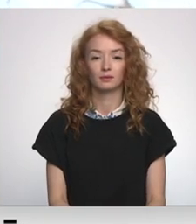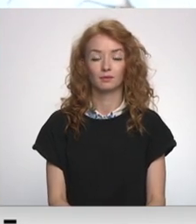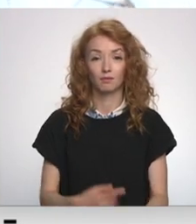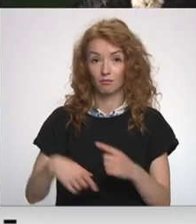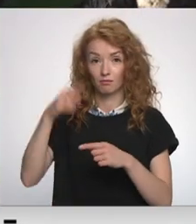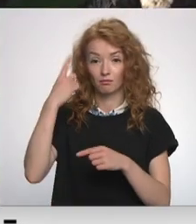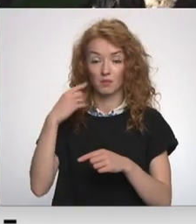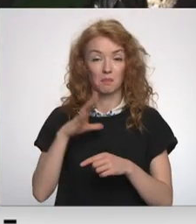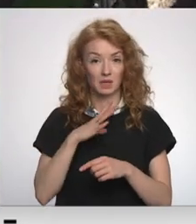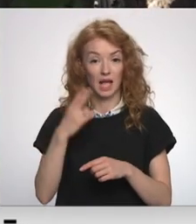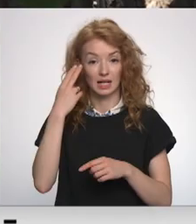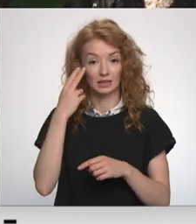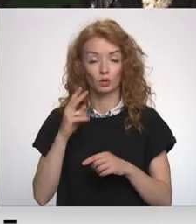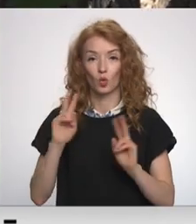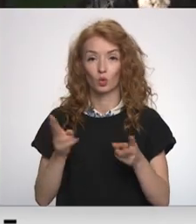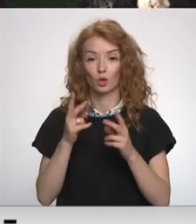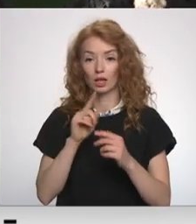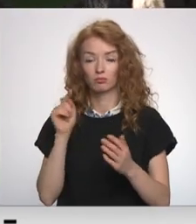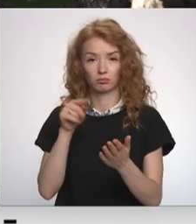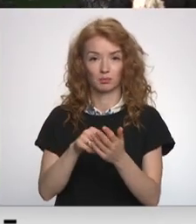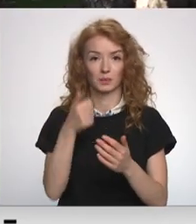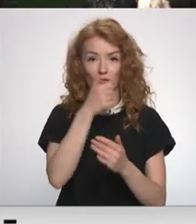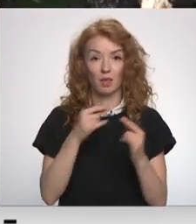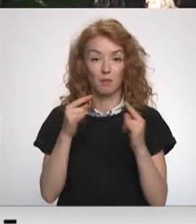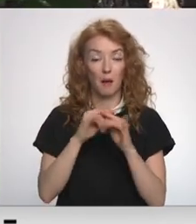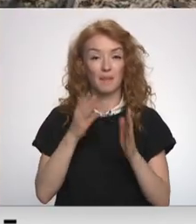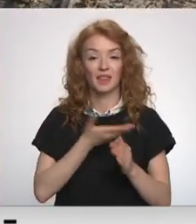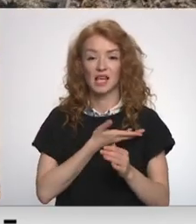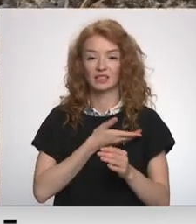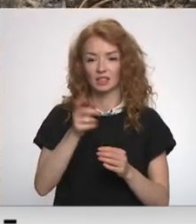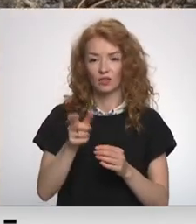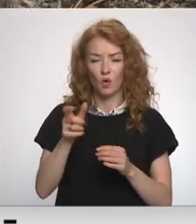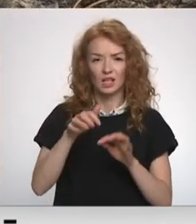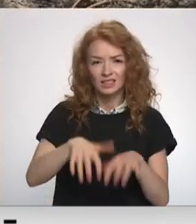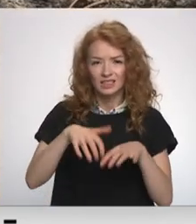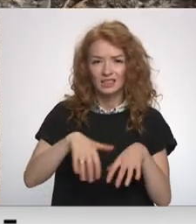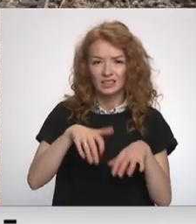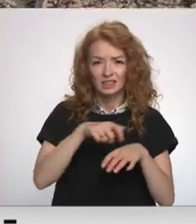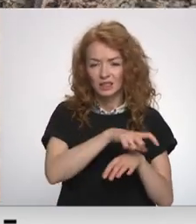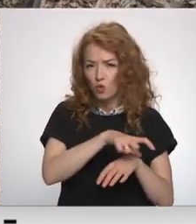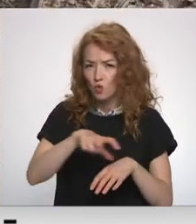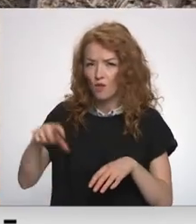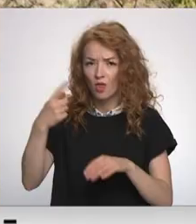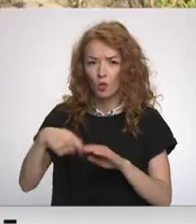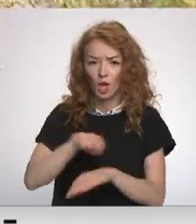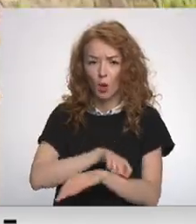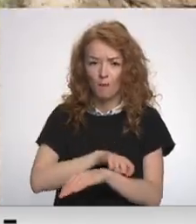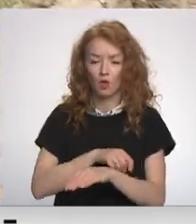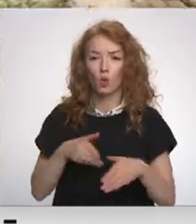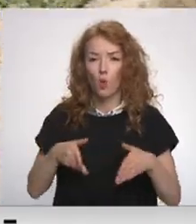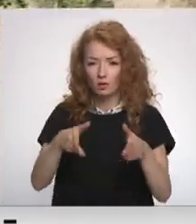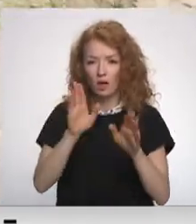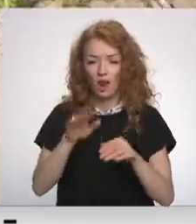Pērni pastāvēja risks, ka uguns tiks līdz privātmājām, bet iedzīvotāji cītīgi izraka joslu teju kilometru garumā, lai novērstu